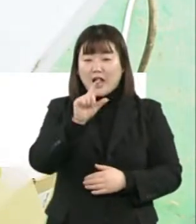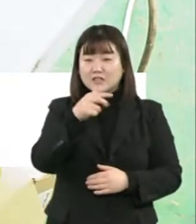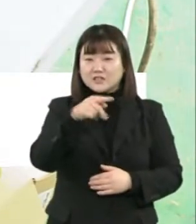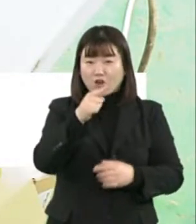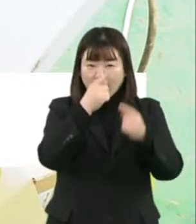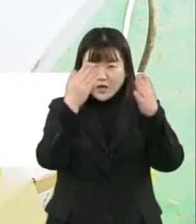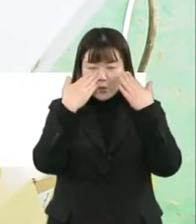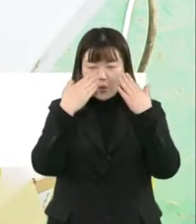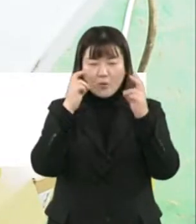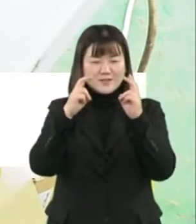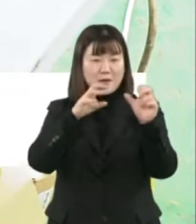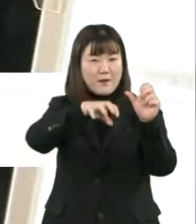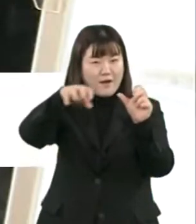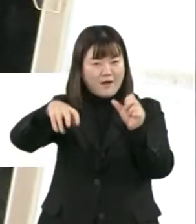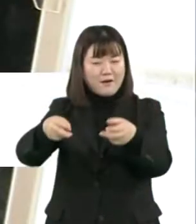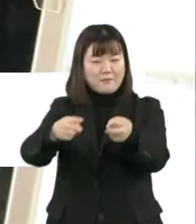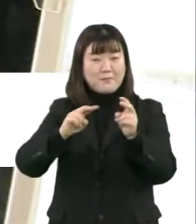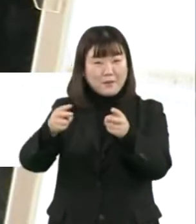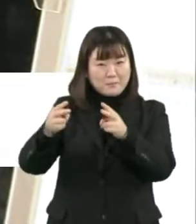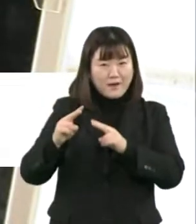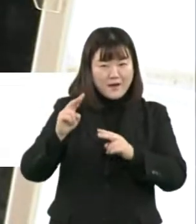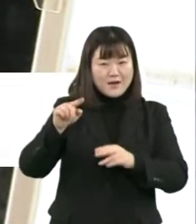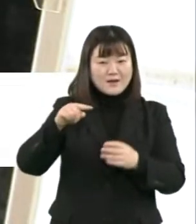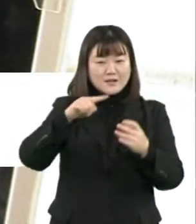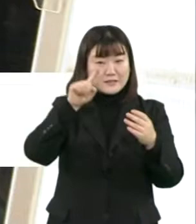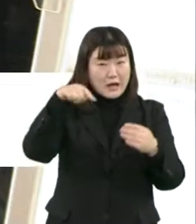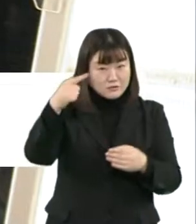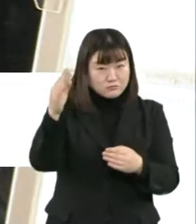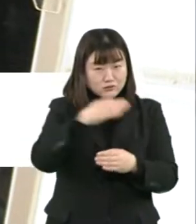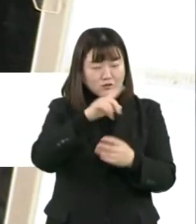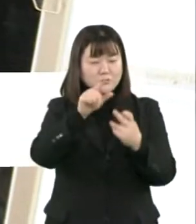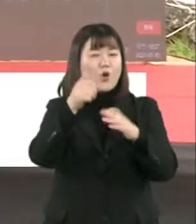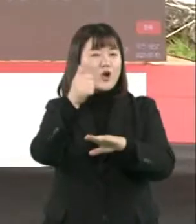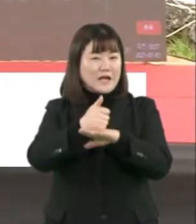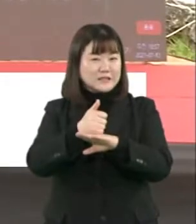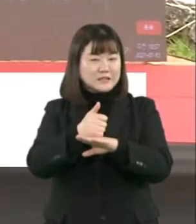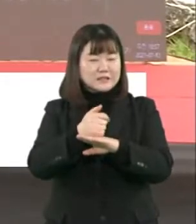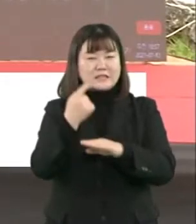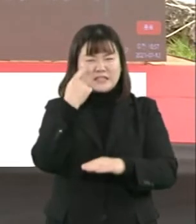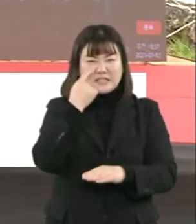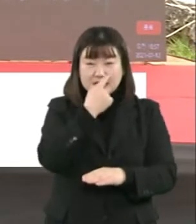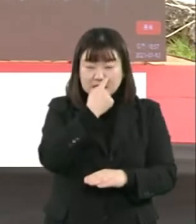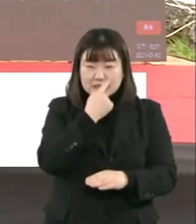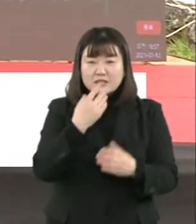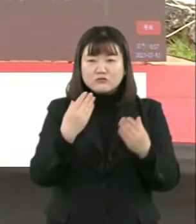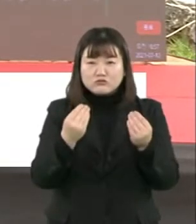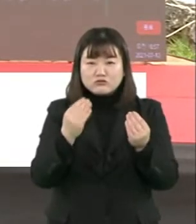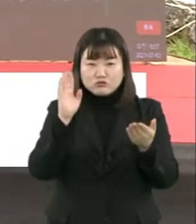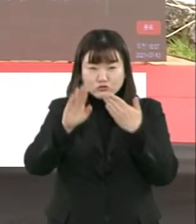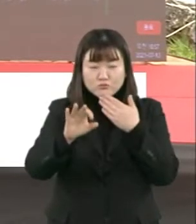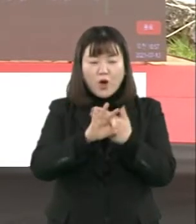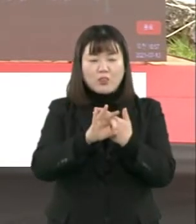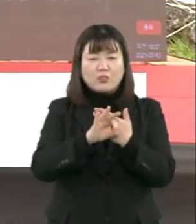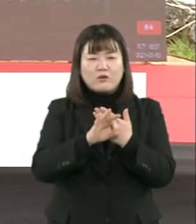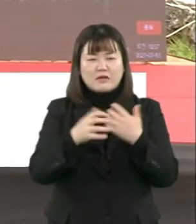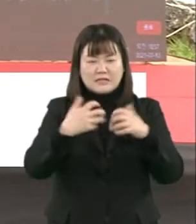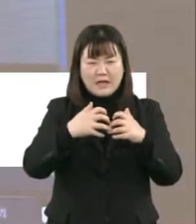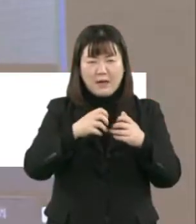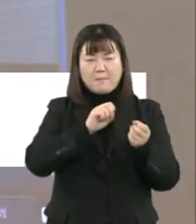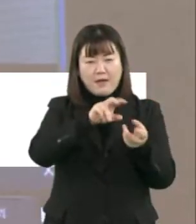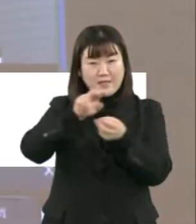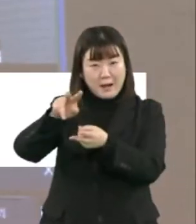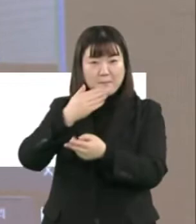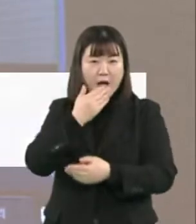5개 회사 등과 컨소시엄을 맺고 다음달부터 연말까지 추가 싫증 을 마치고 도서지역 무인화 김 근 물품